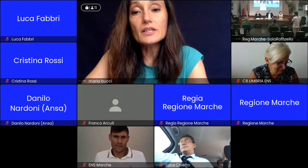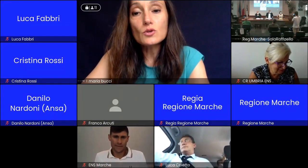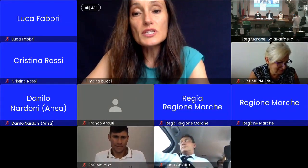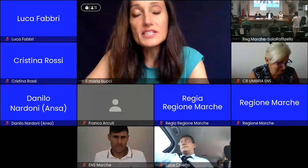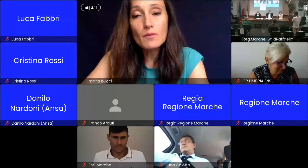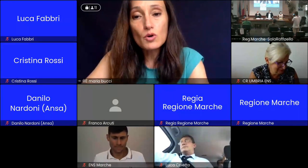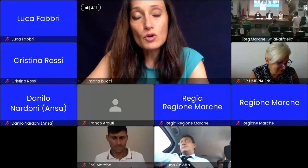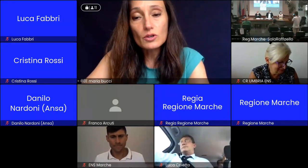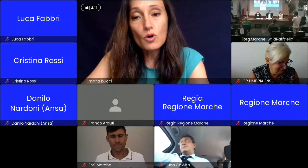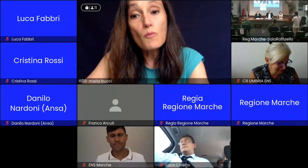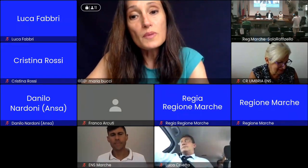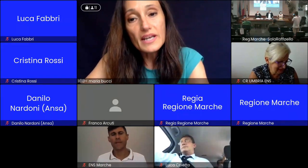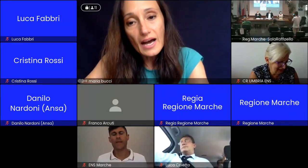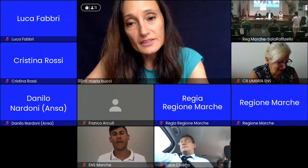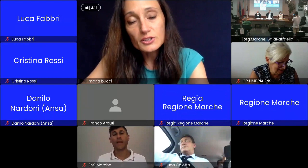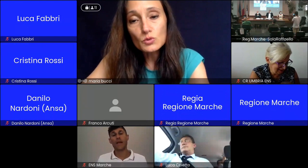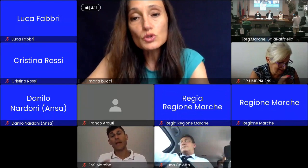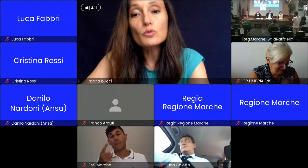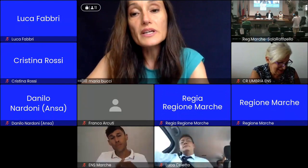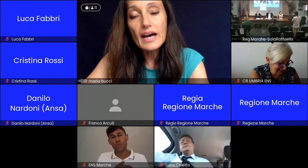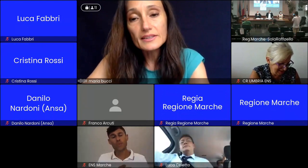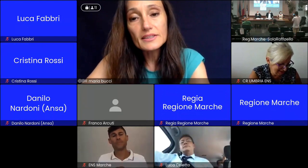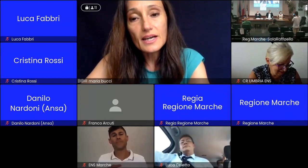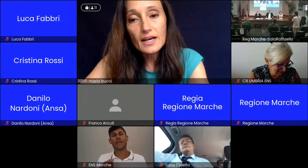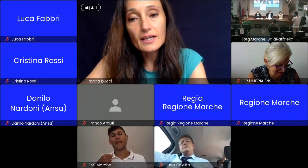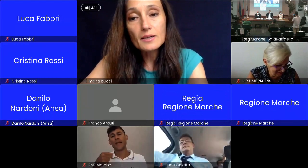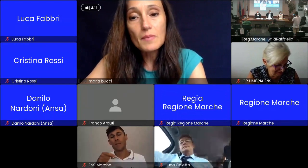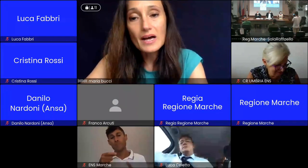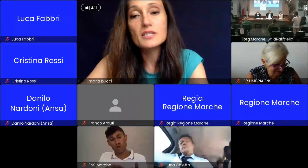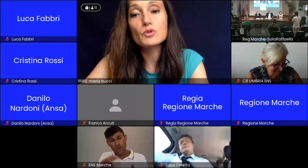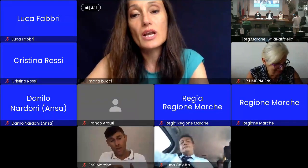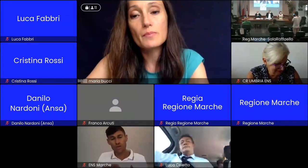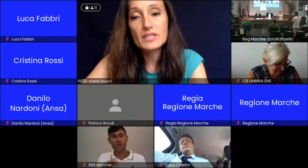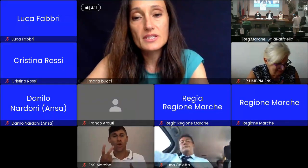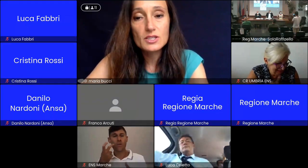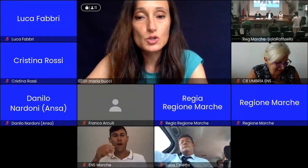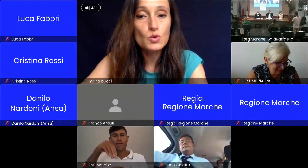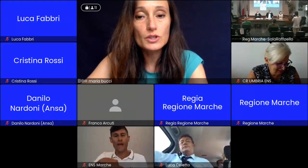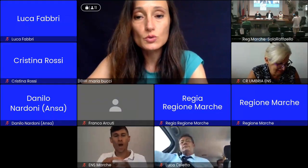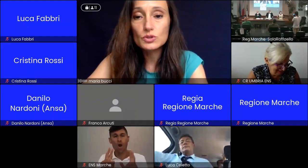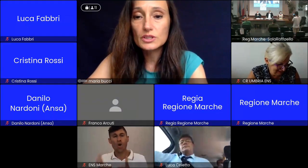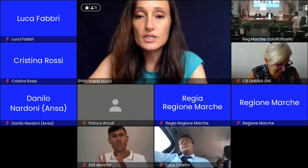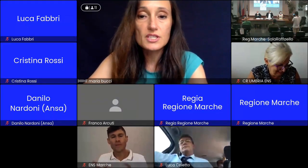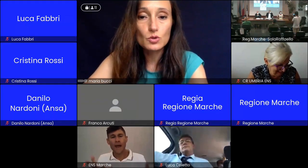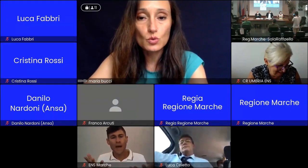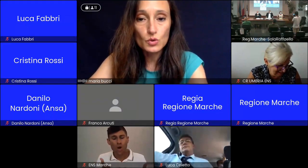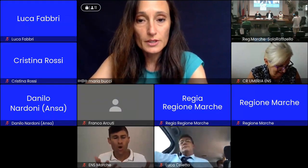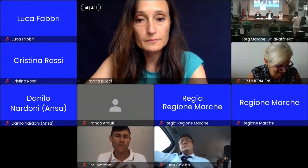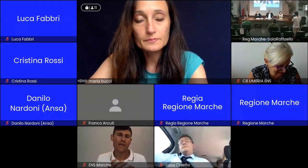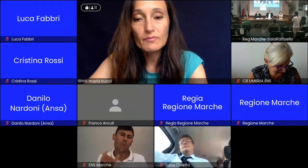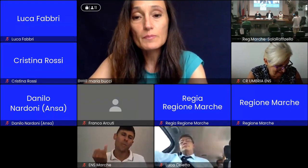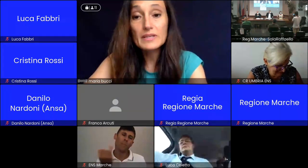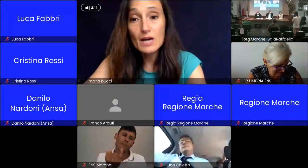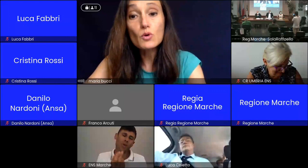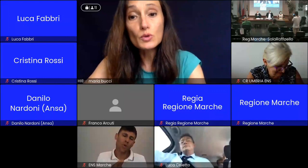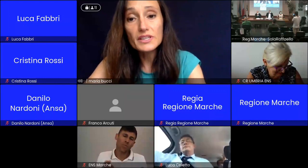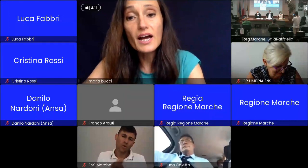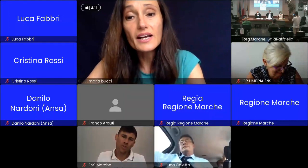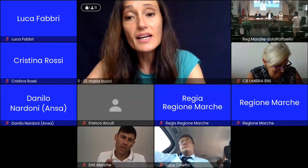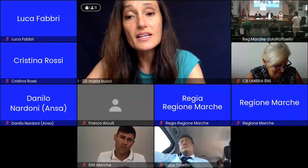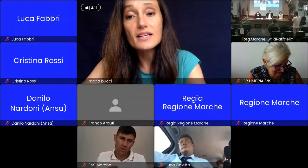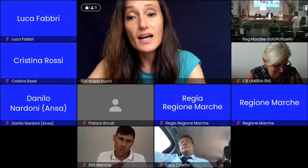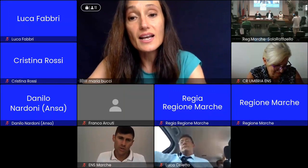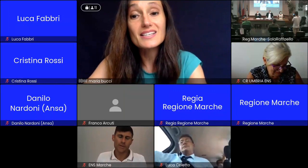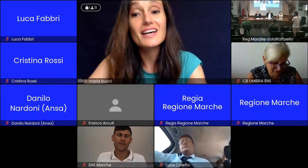E quindi noi siamo obbligati, tenuti ed obbligati al massimo della prestazione in tutti i settori. Pensiamo